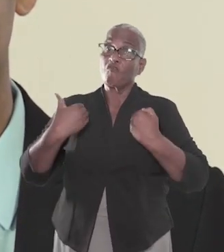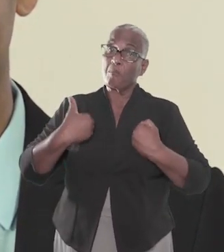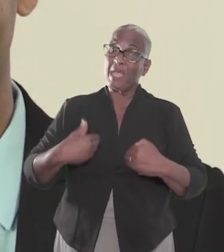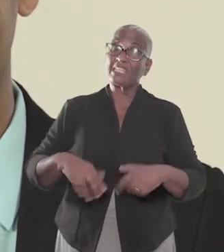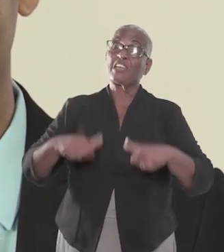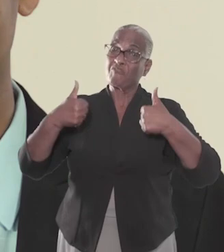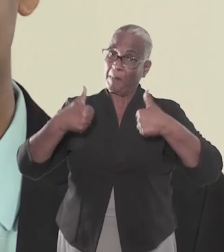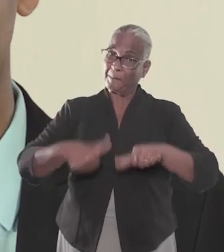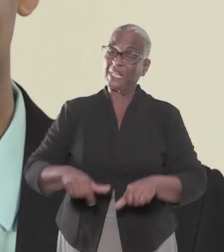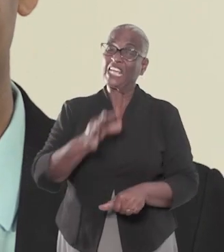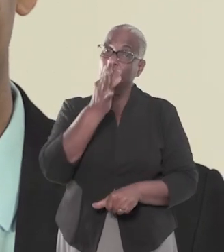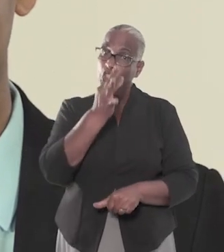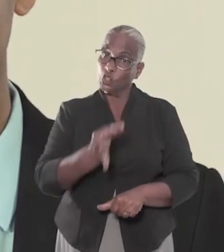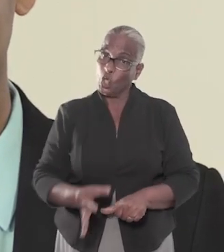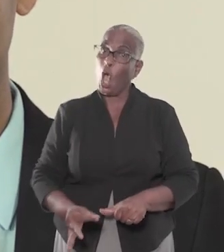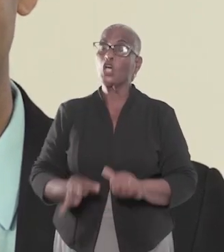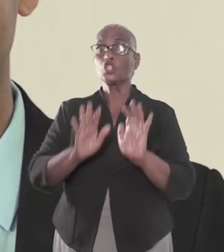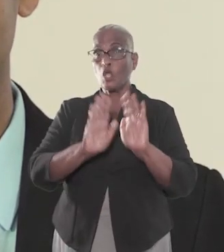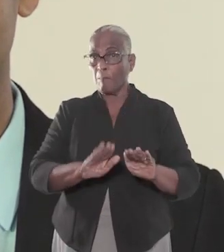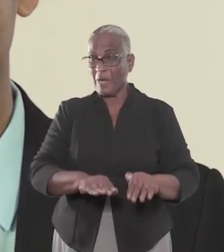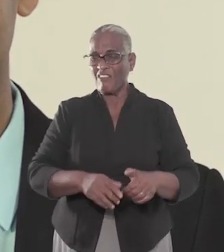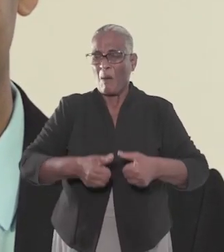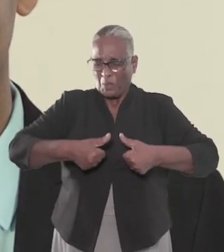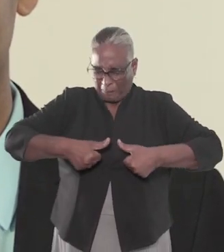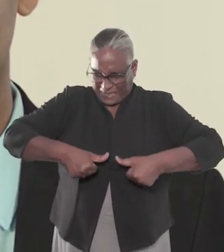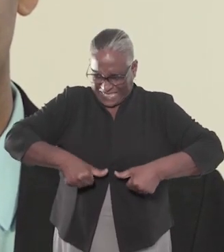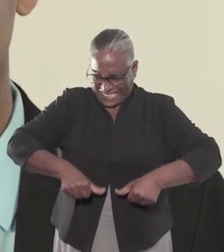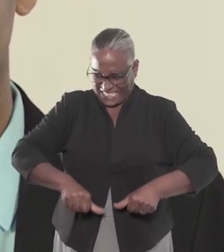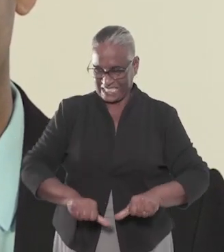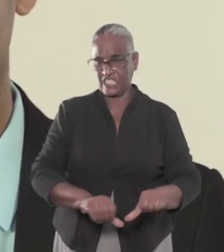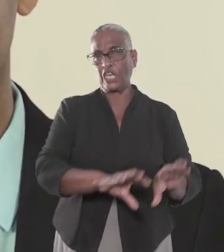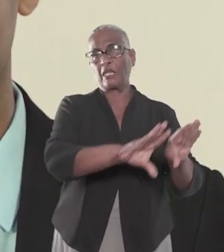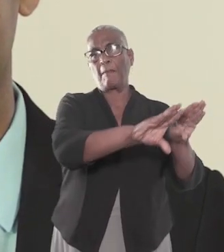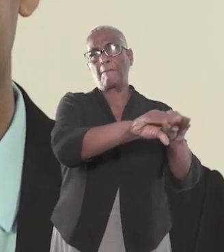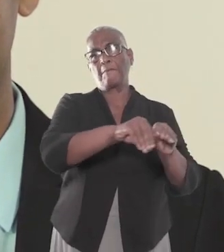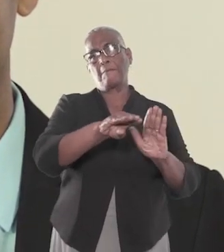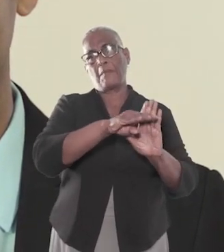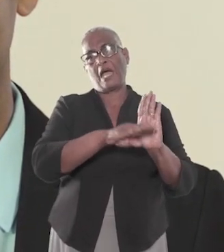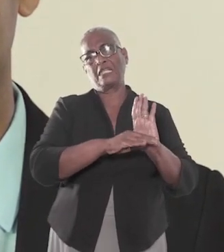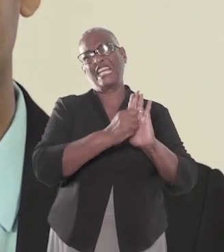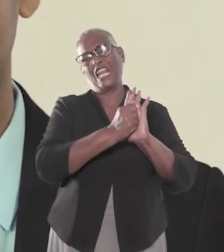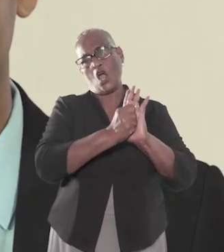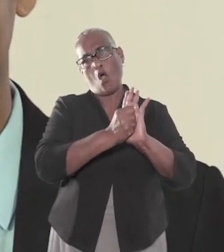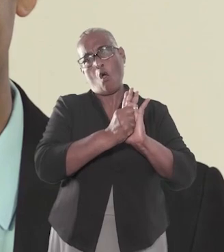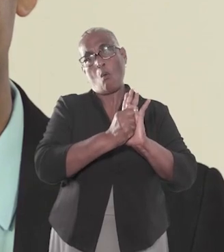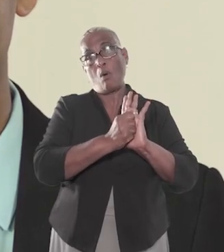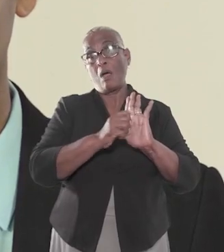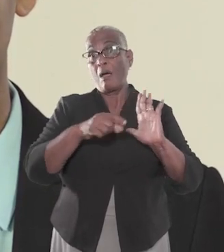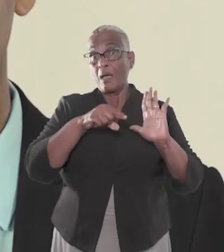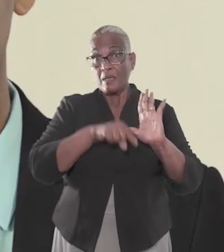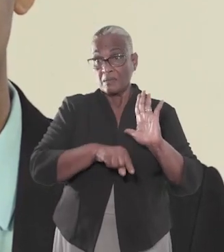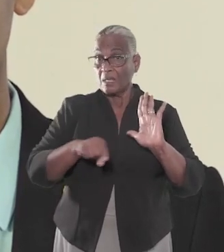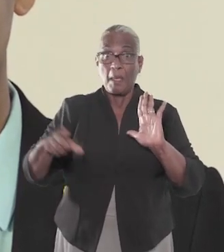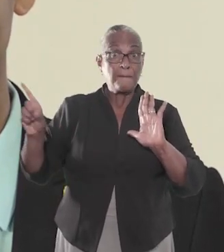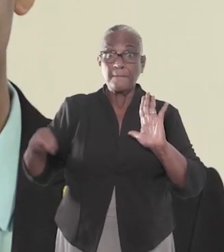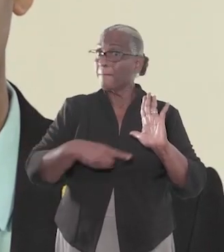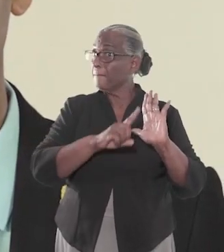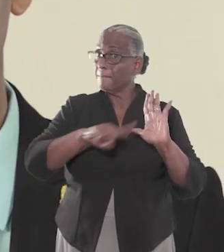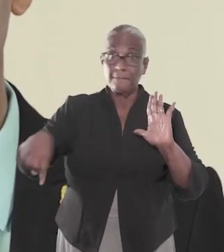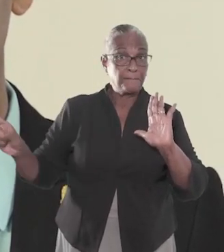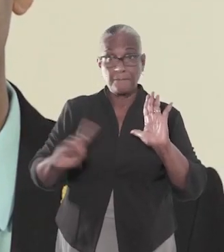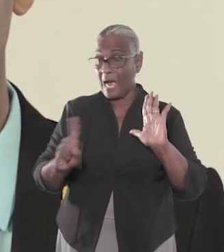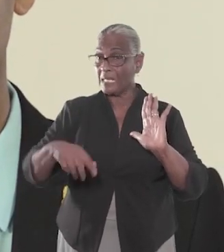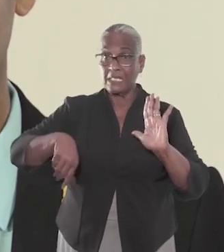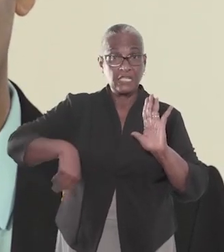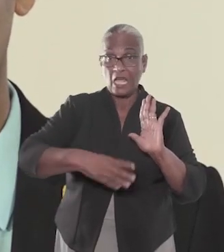personen die verplicht thuis blijven, dienen zich strikt te houden aan de maatregelen. Het is hun verboden om zich